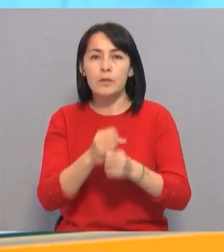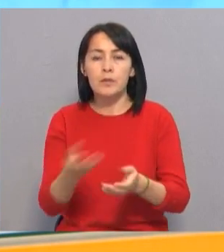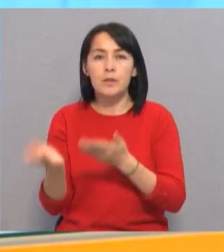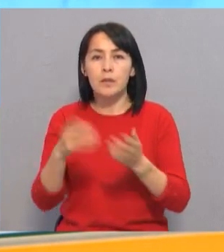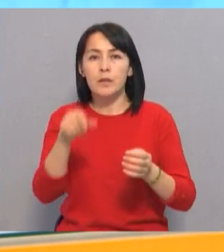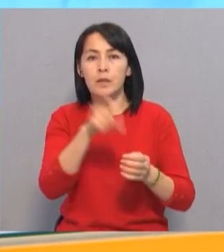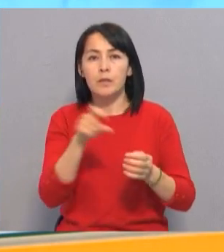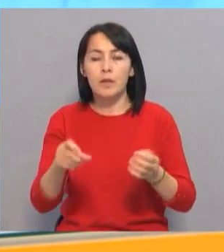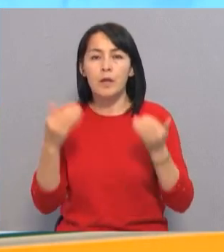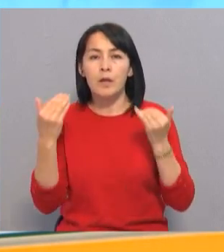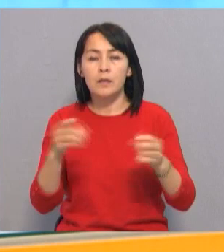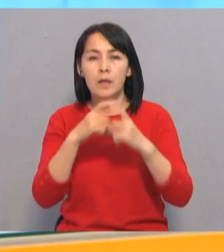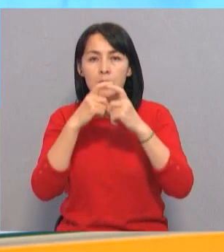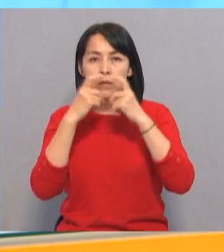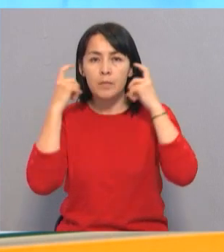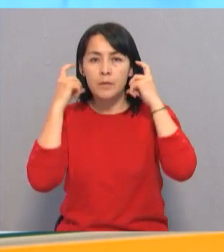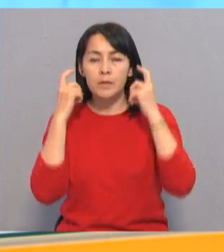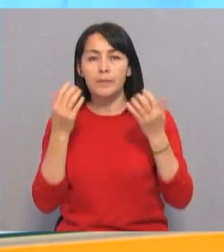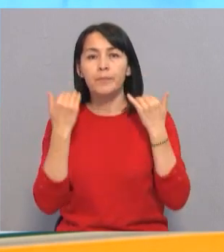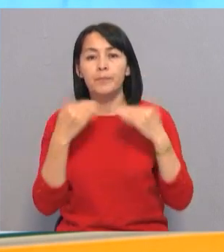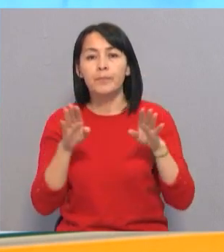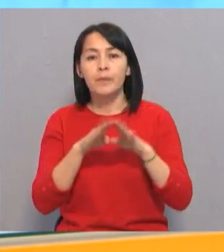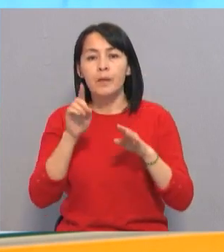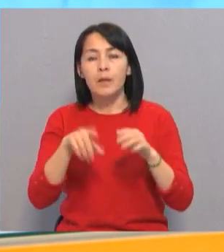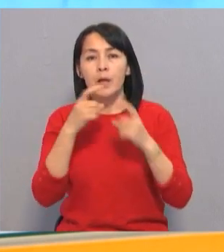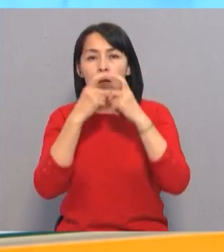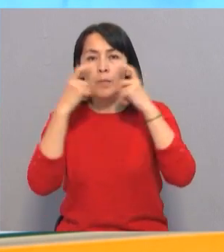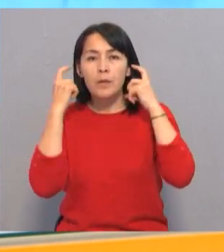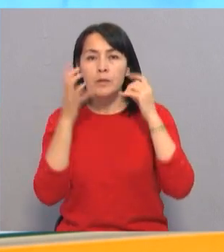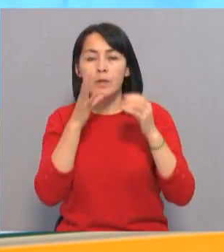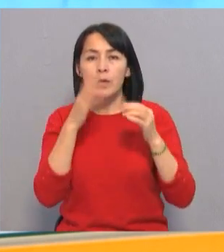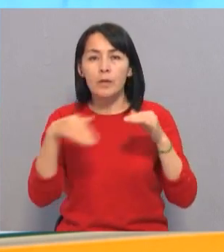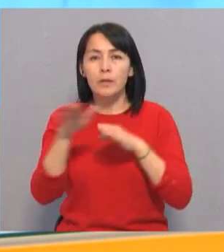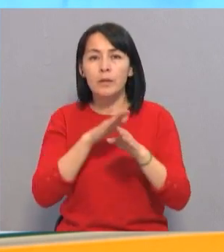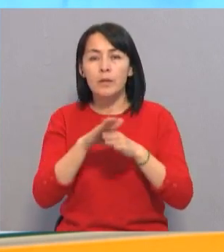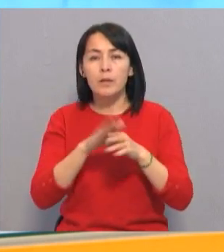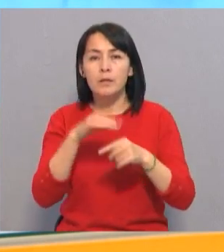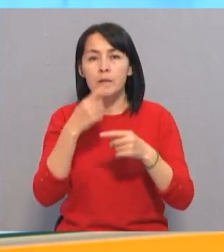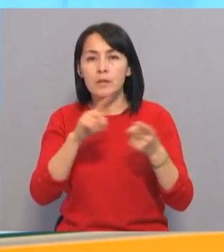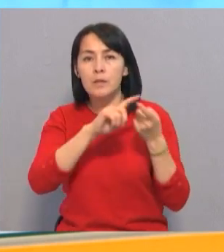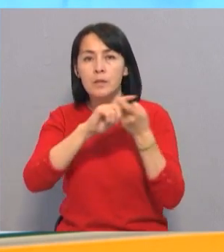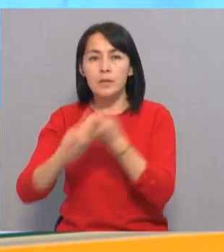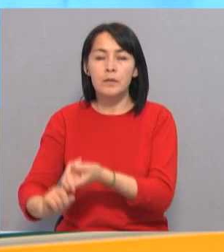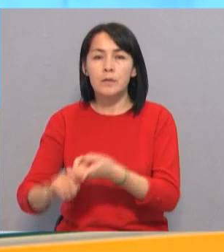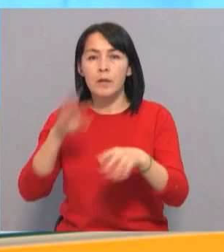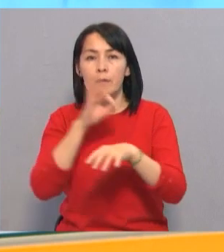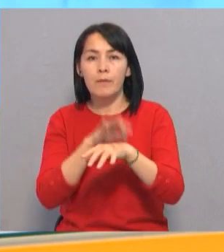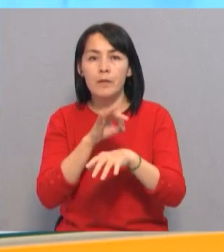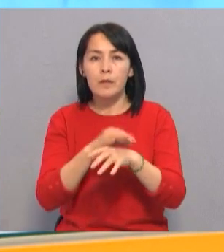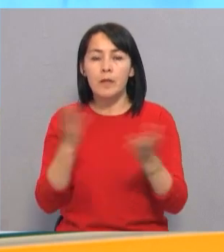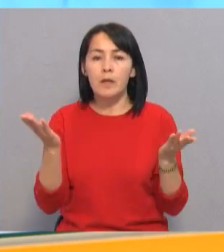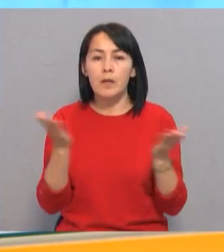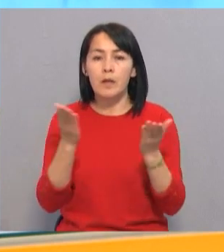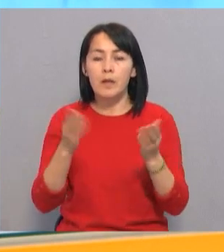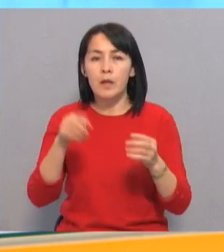посетителей медорганизаций носить медицинские маски. Масочный режим ввели для предупреждения распространения инфекционных